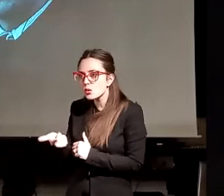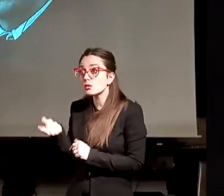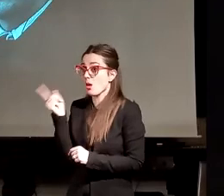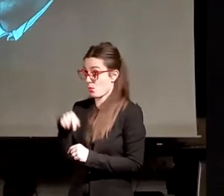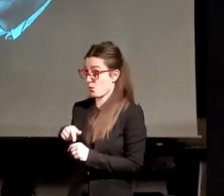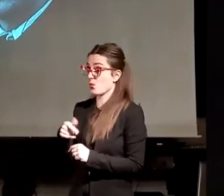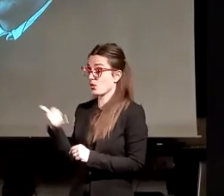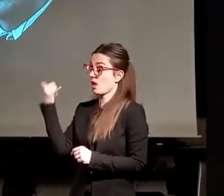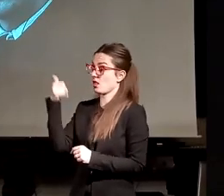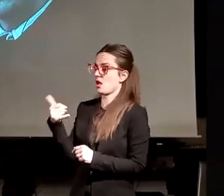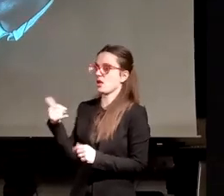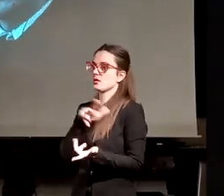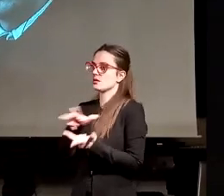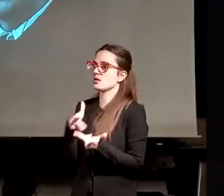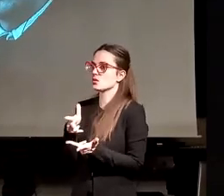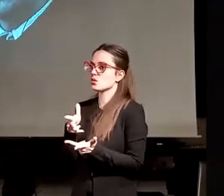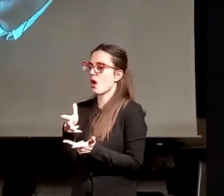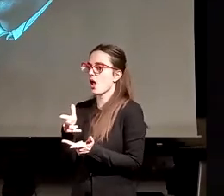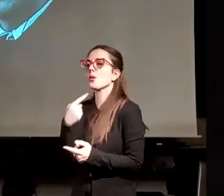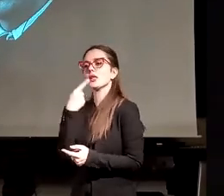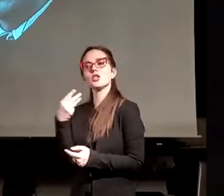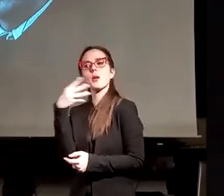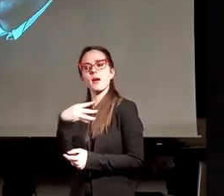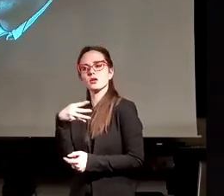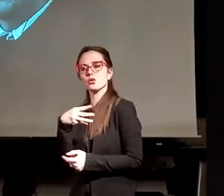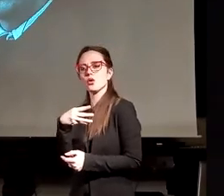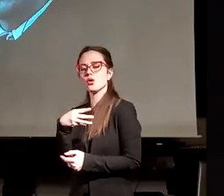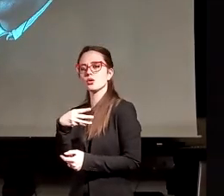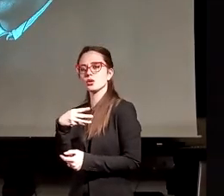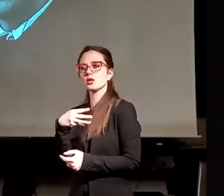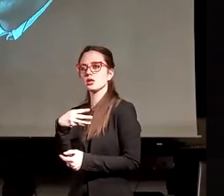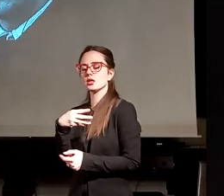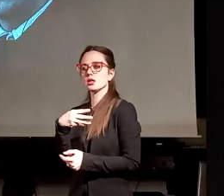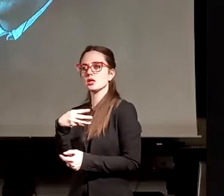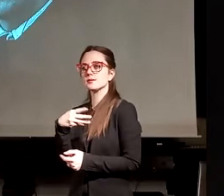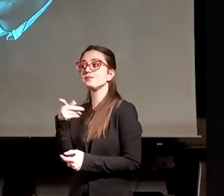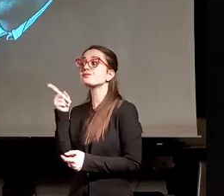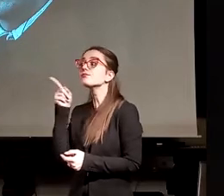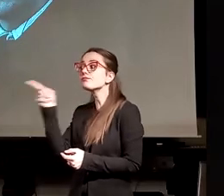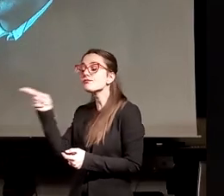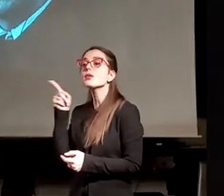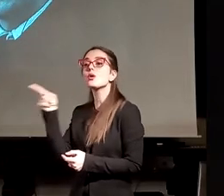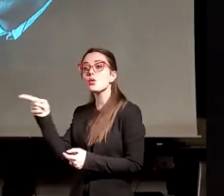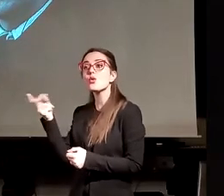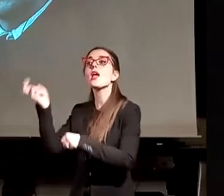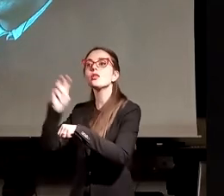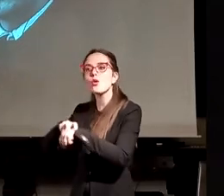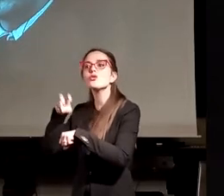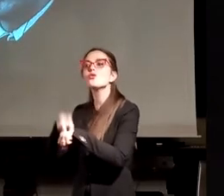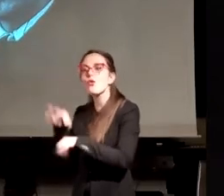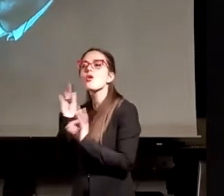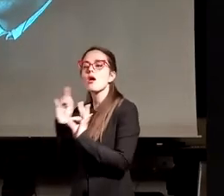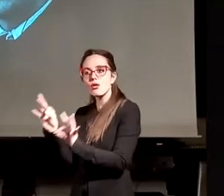sessuali come in macchina ma totti prodotto e lui è il buon dottore